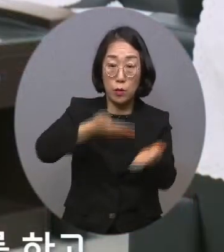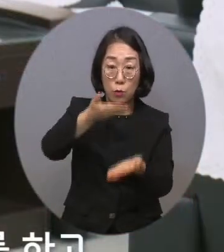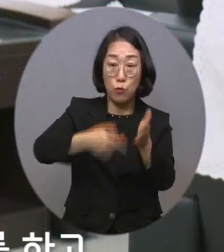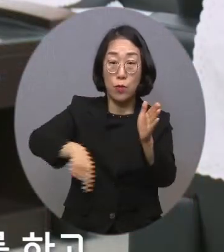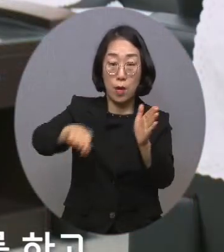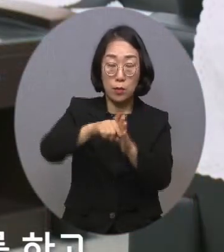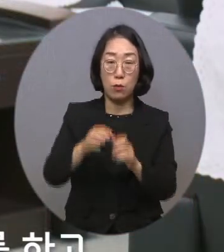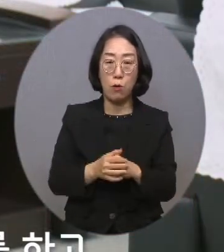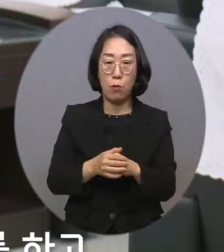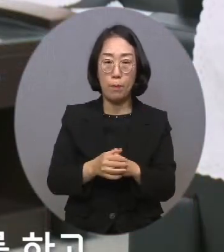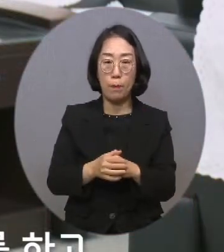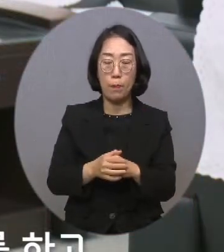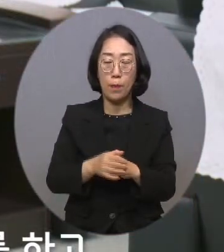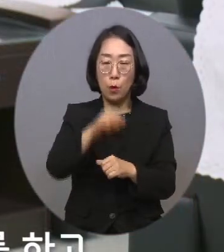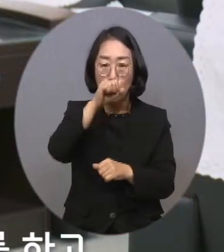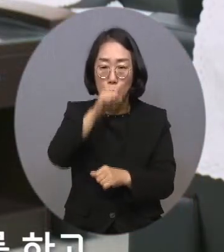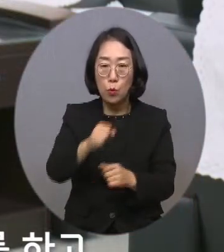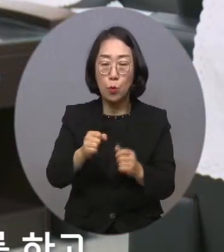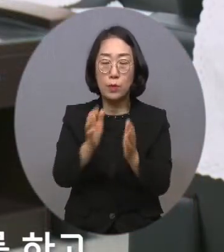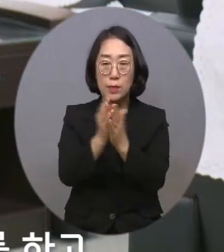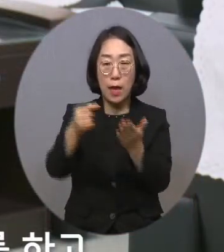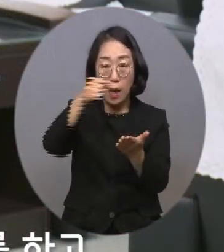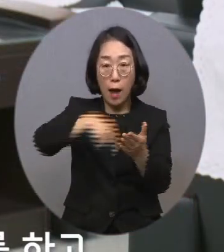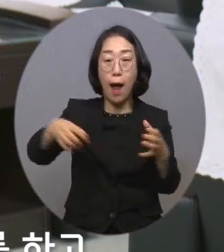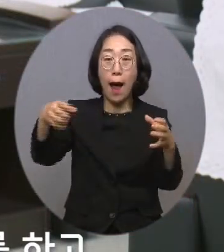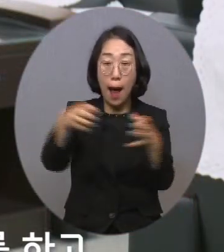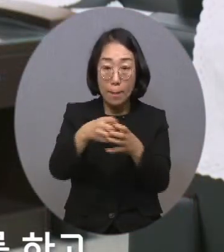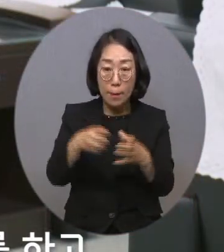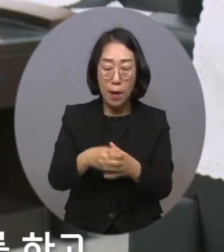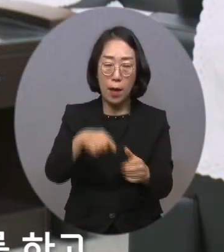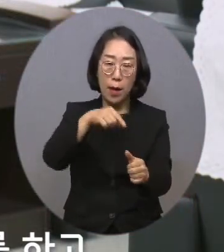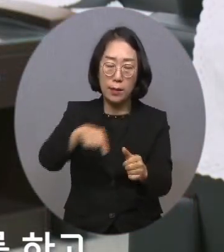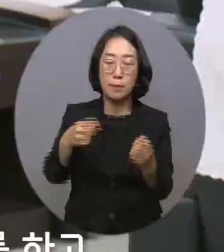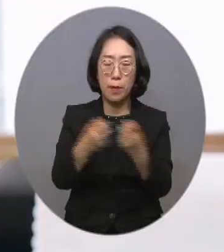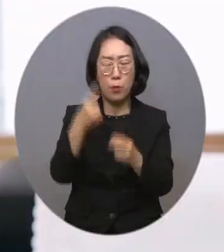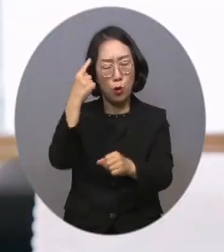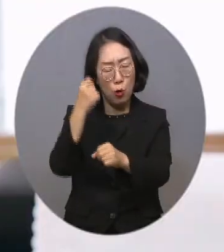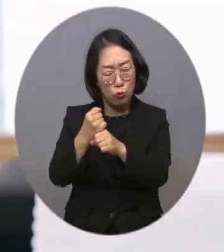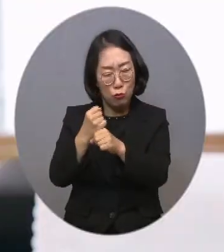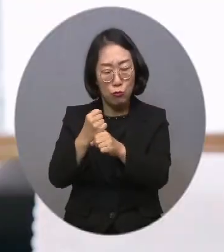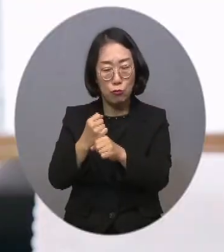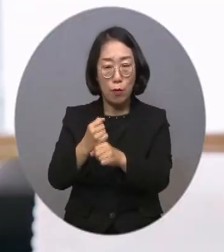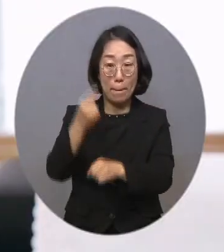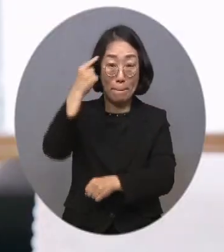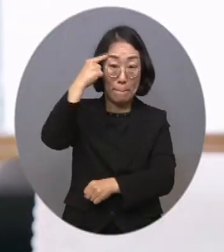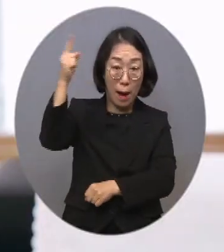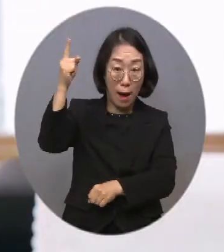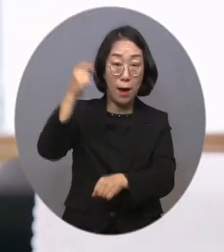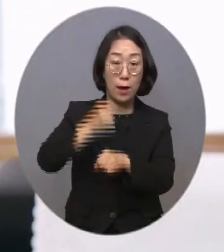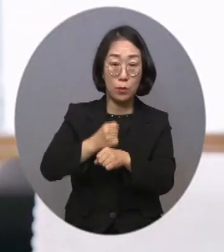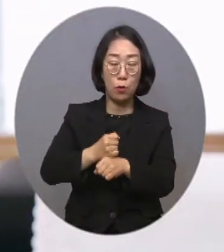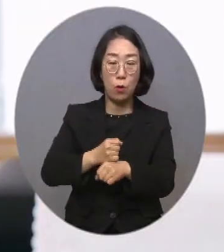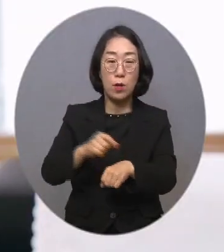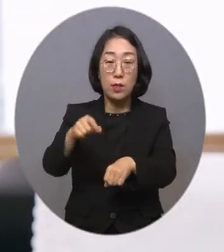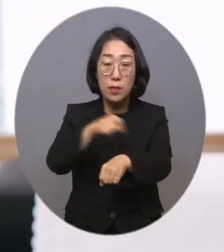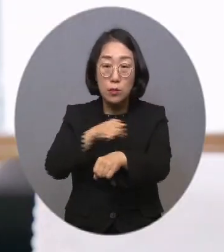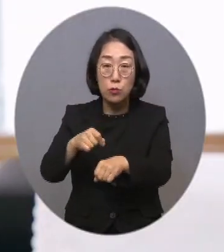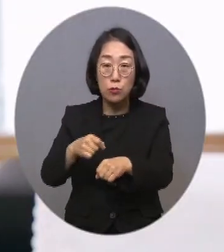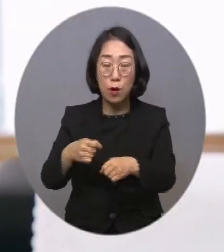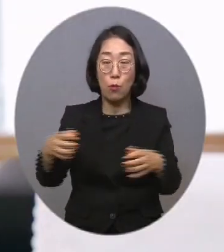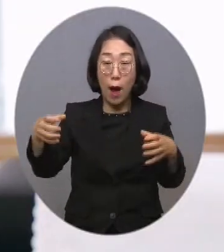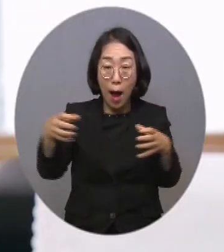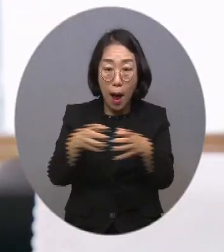속에서 어떤 녹여내는 방법들을 같이 공동 수업 연구를 하고 일반 교과와 특수학급 간의